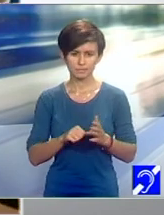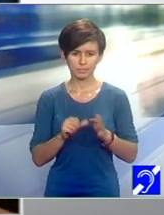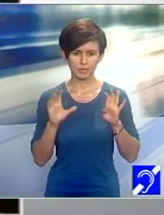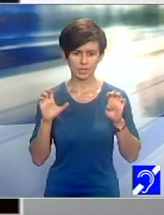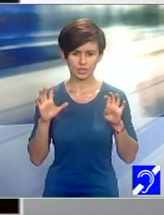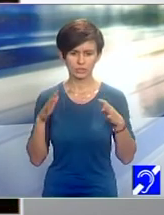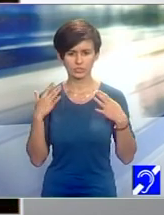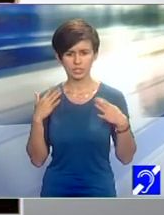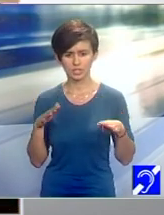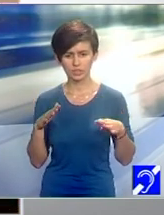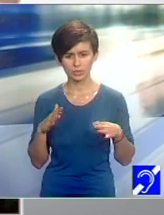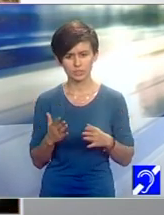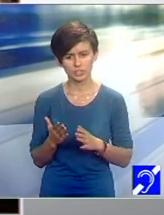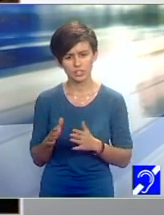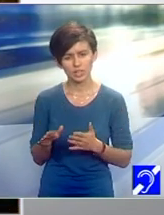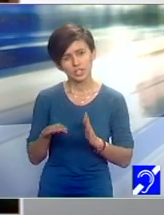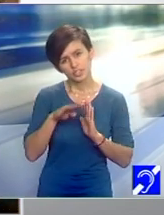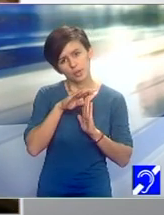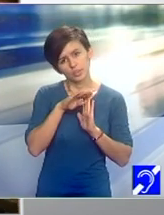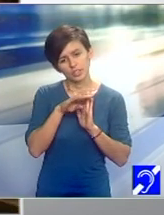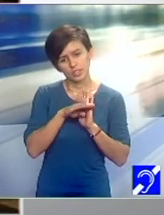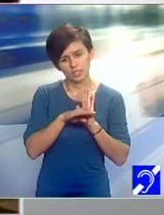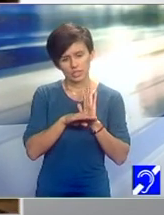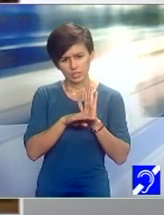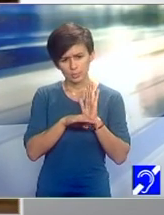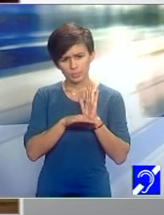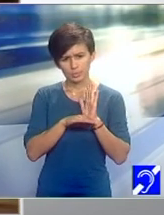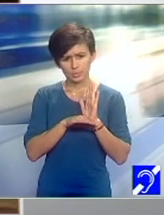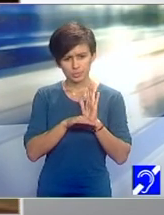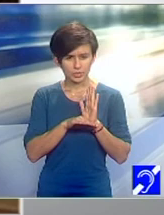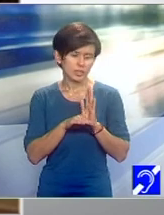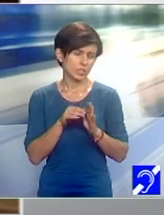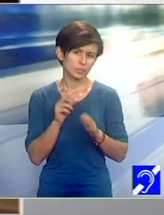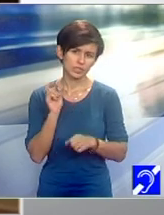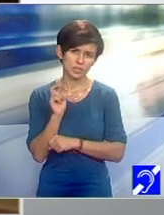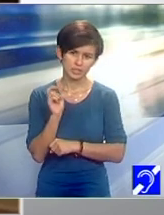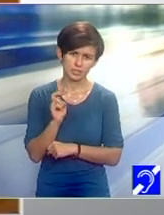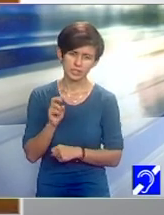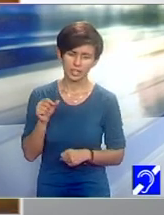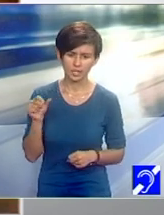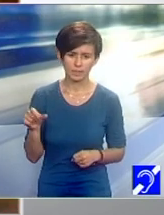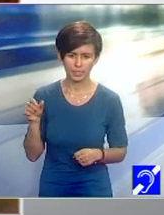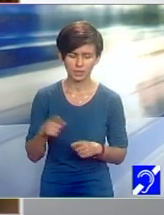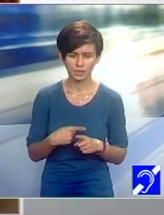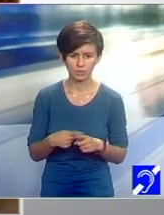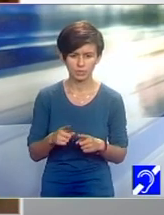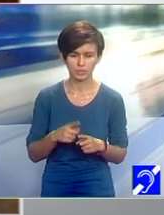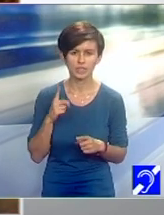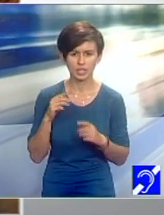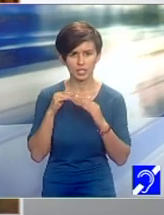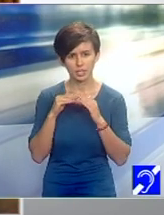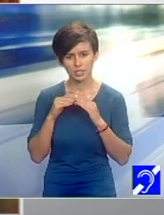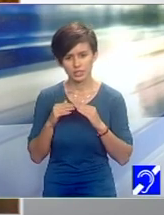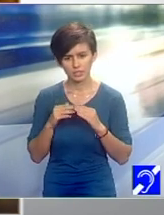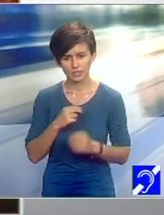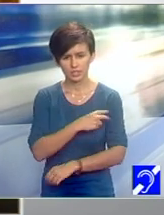debutat într-adevăr programul de măsuri afirmative, însă la nivel liceal, la nivelul liceelor pedagogice, când